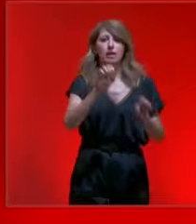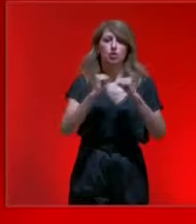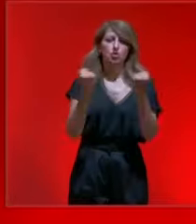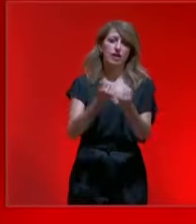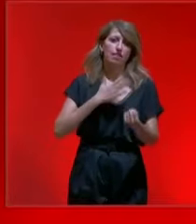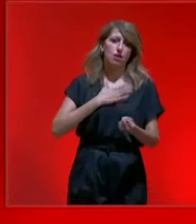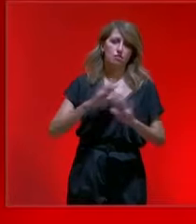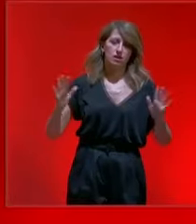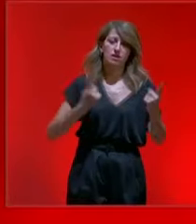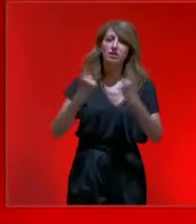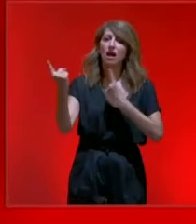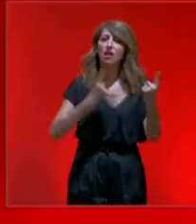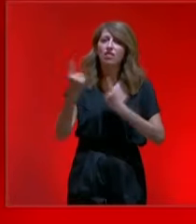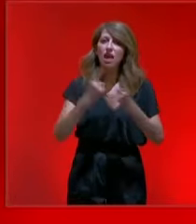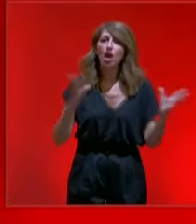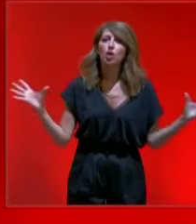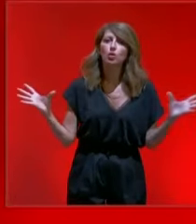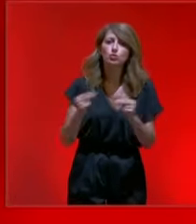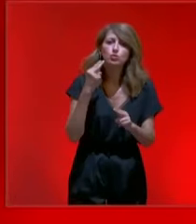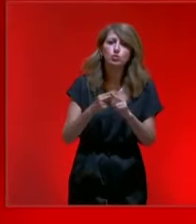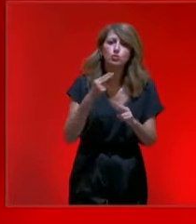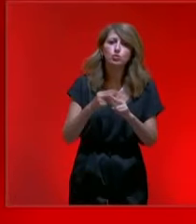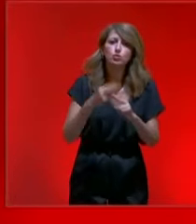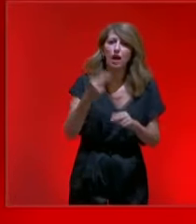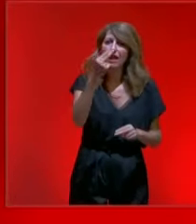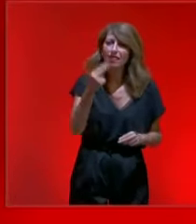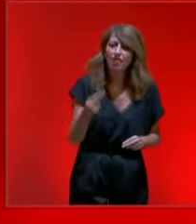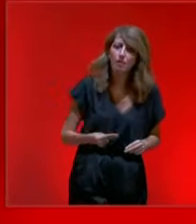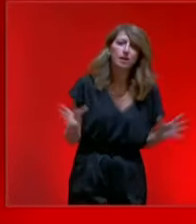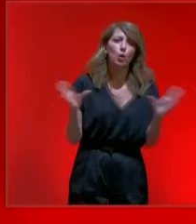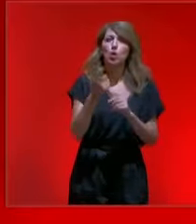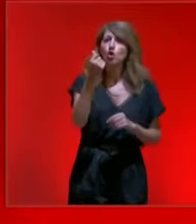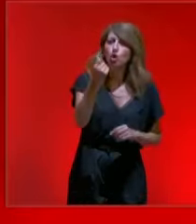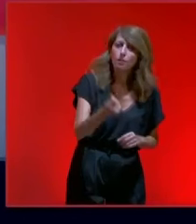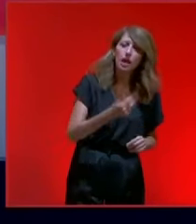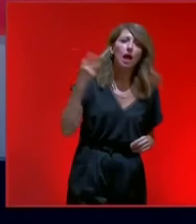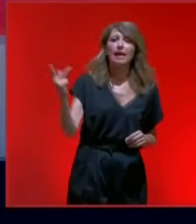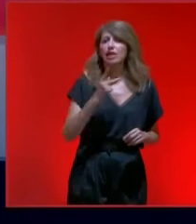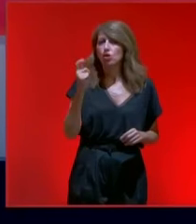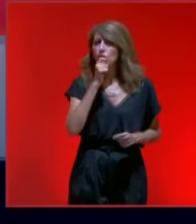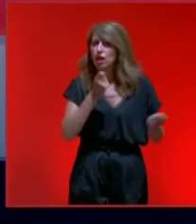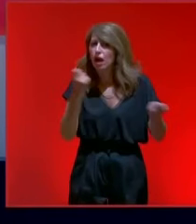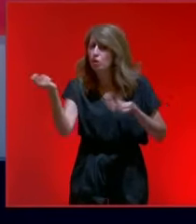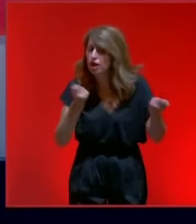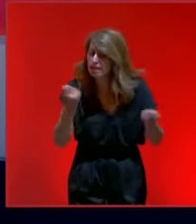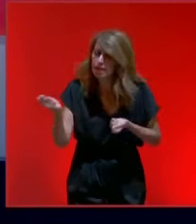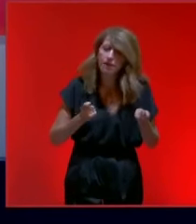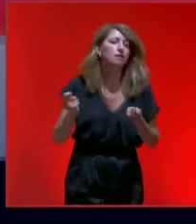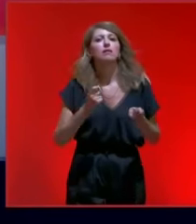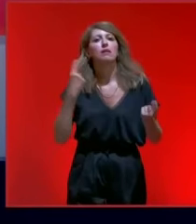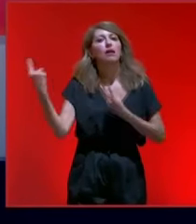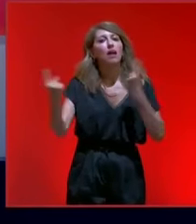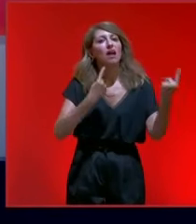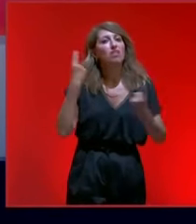της οικονομίας και της κοινωνικής πολιτικής. Ένα διάλογο που δεν θα αφήνει απ' έξω τις μεγάλες προκλήσεις που θα αντιμετωπίσει η Ελλάδα